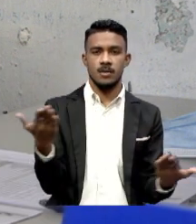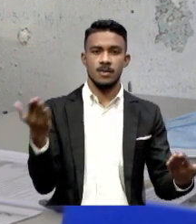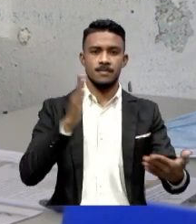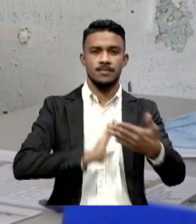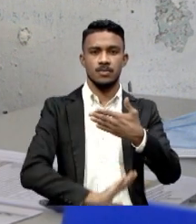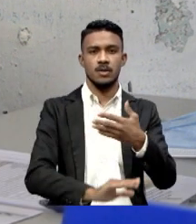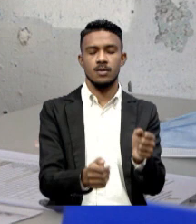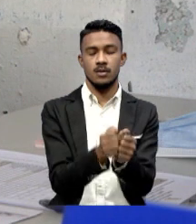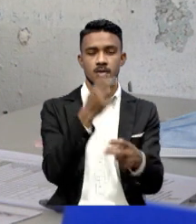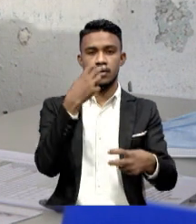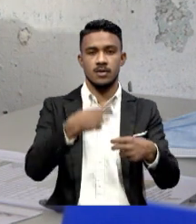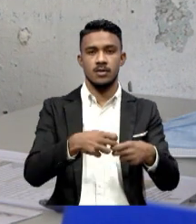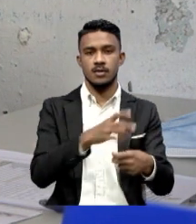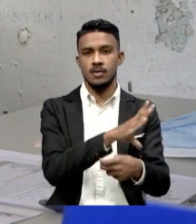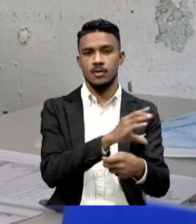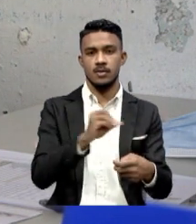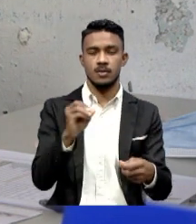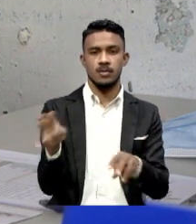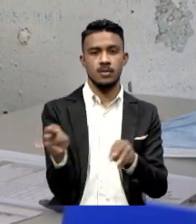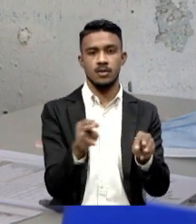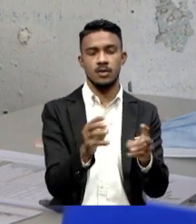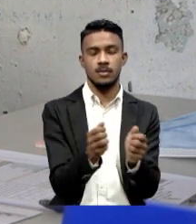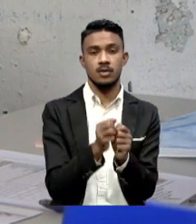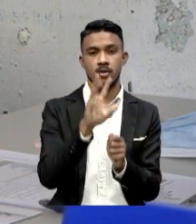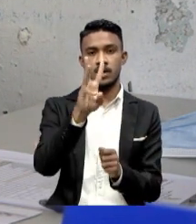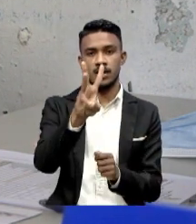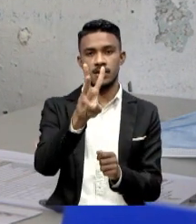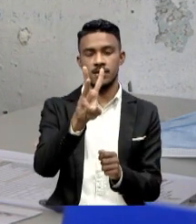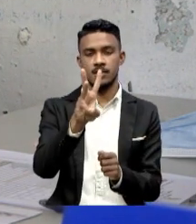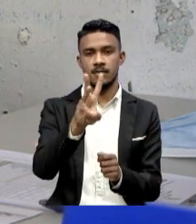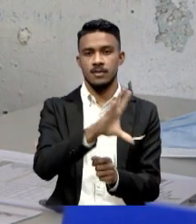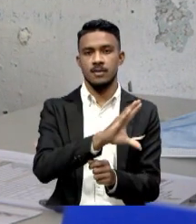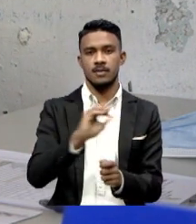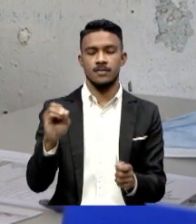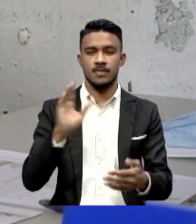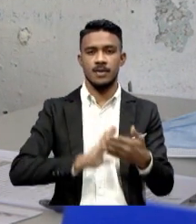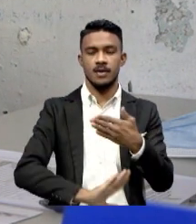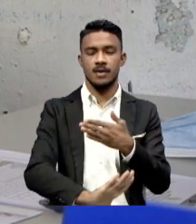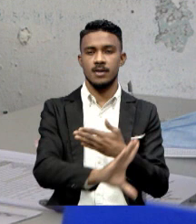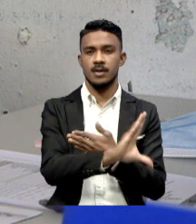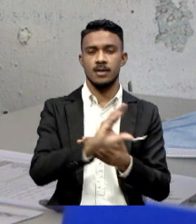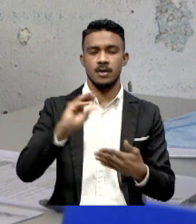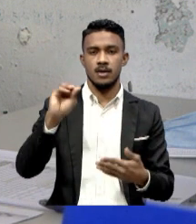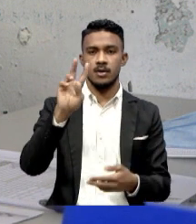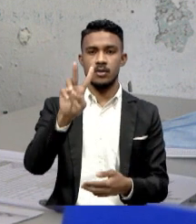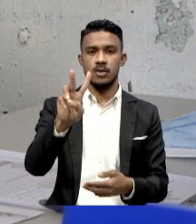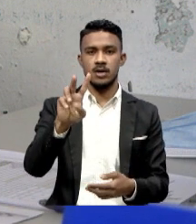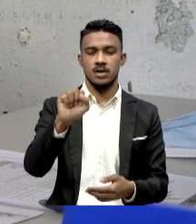complicação. Pré-eclâmpsia na INEM, eclâmpsia na ENRUA,